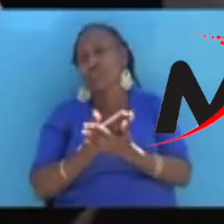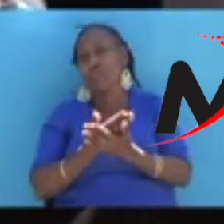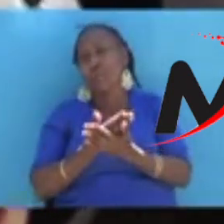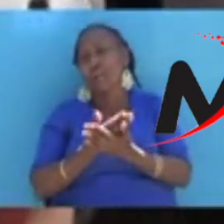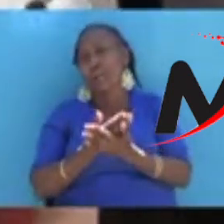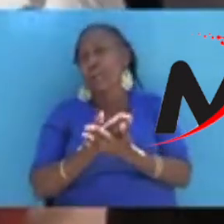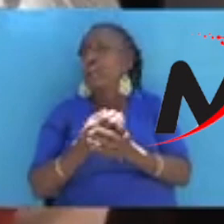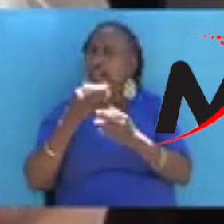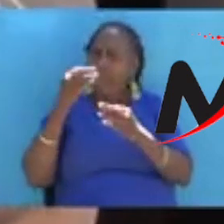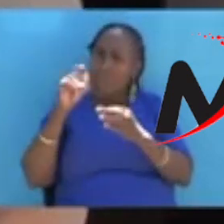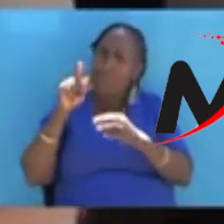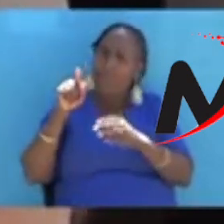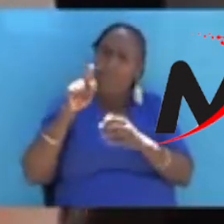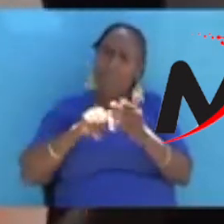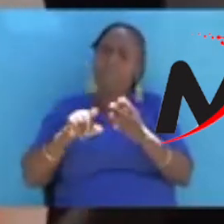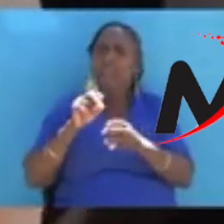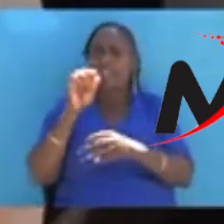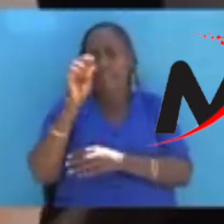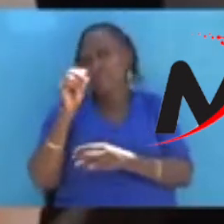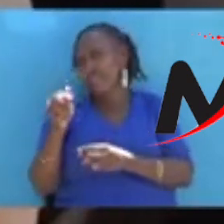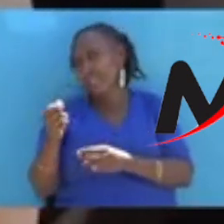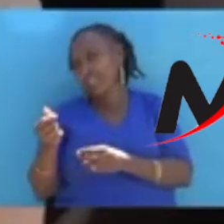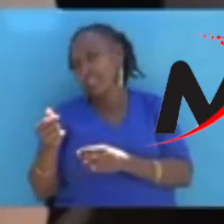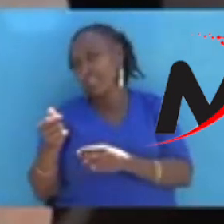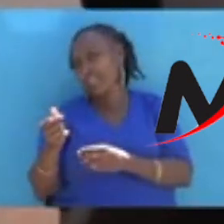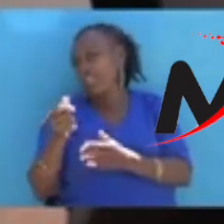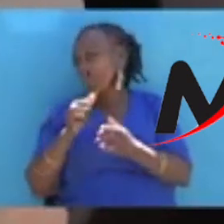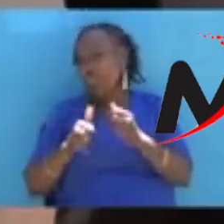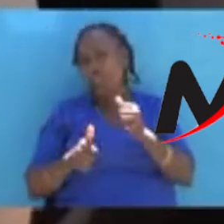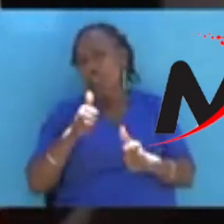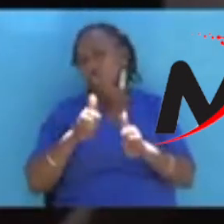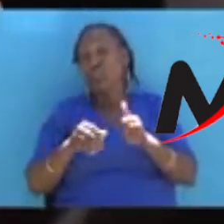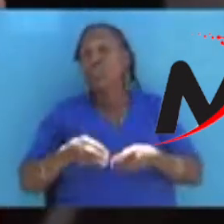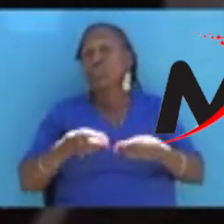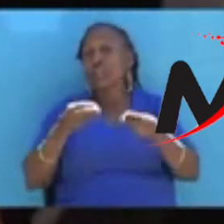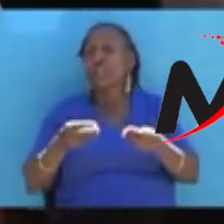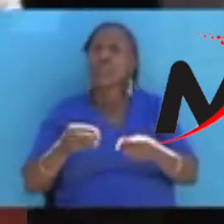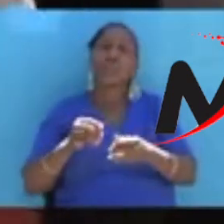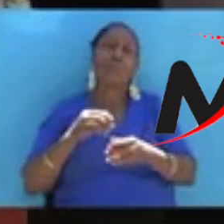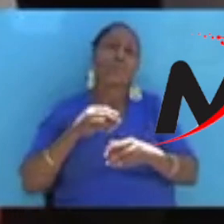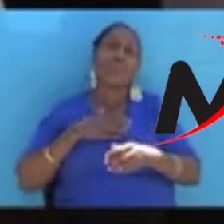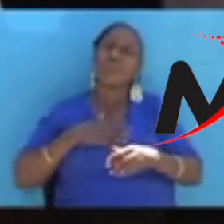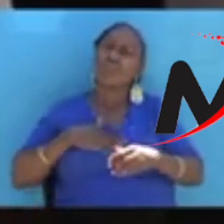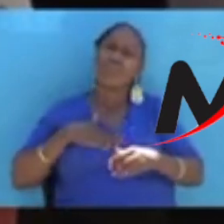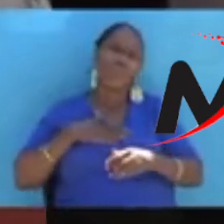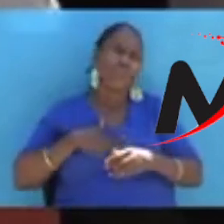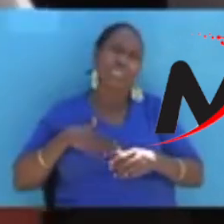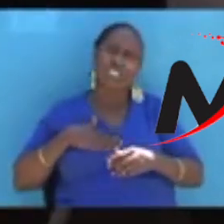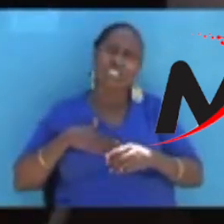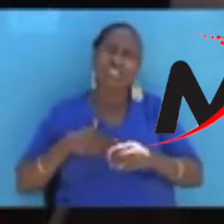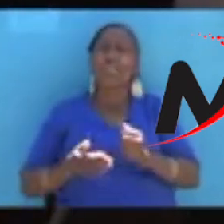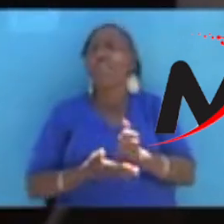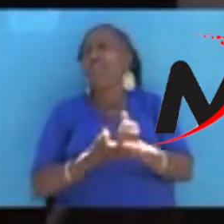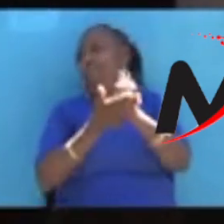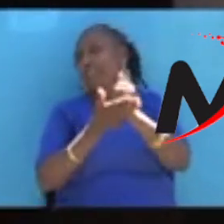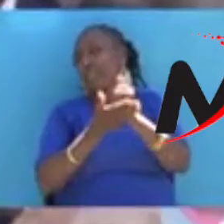zilikuwa zimewekewa hapo Kirinyaga, hapo tunaweka industrial park, unaweza saidia ndugu yangu Olentutu umtengenezee airport